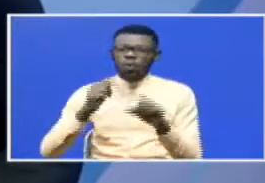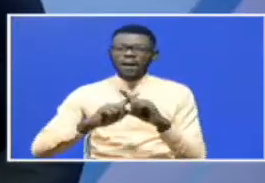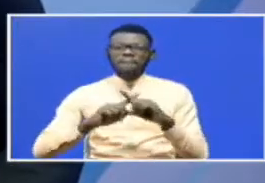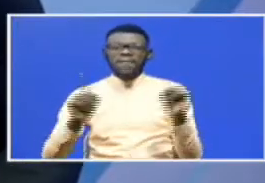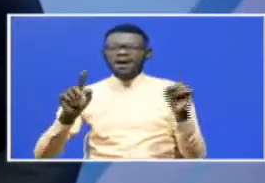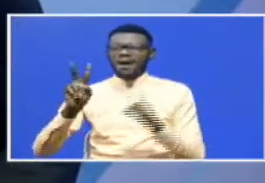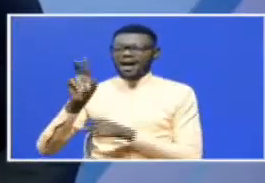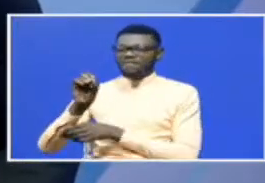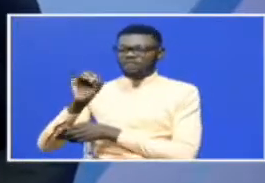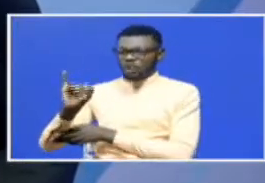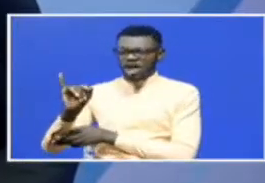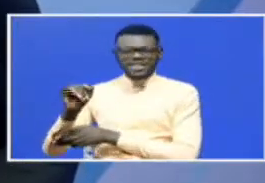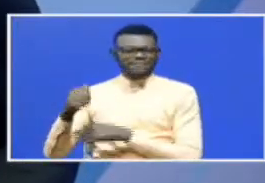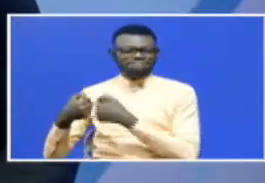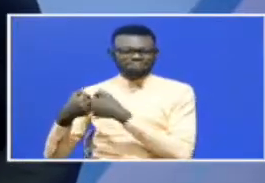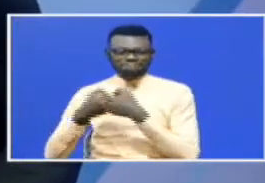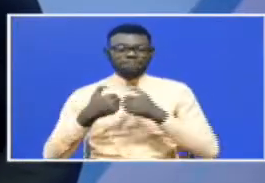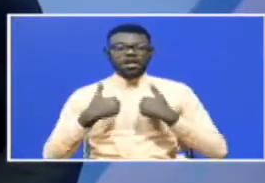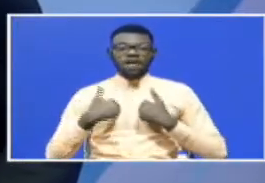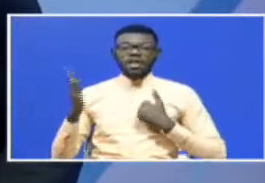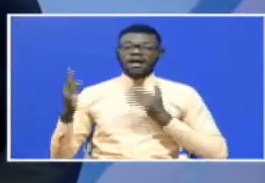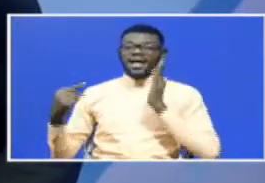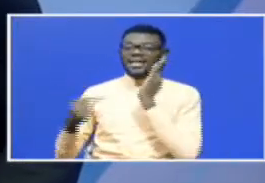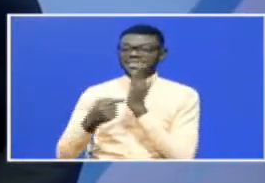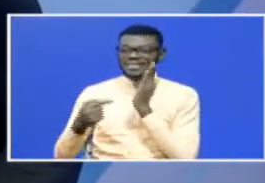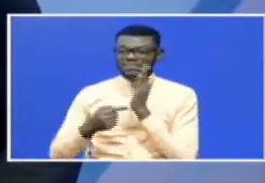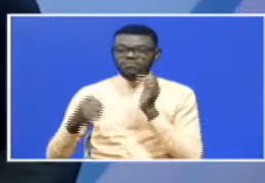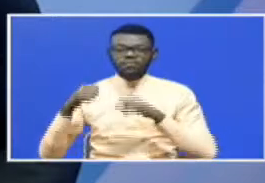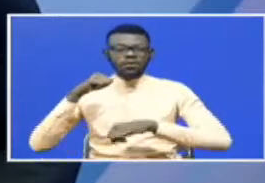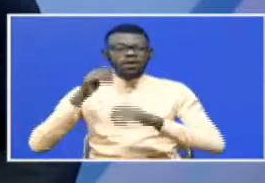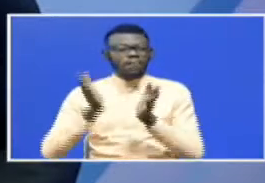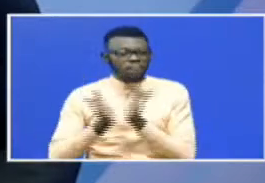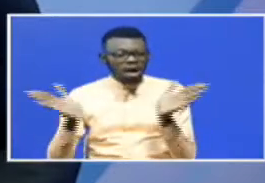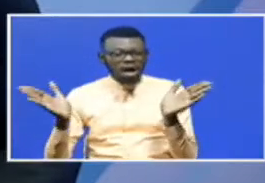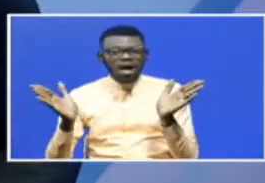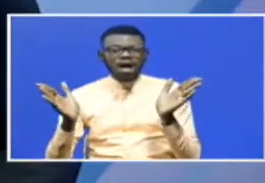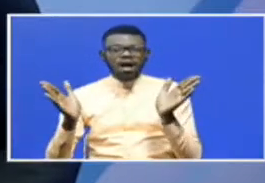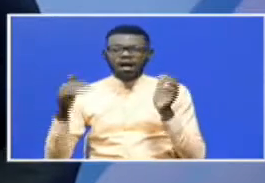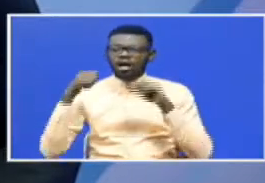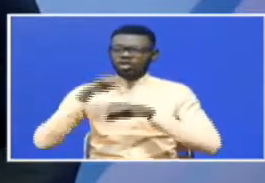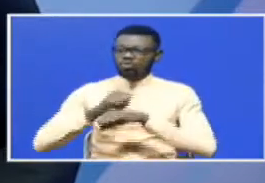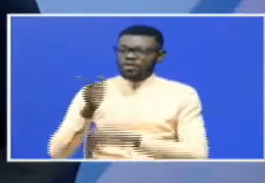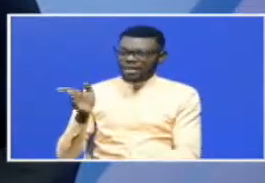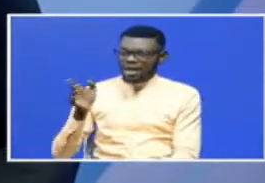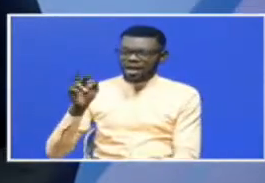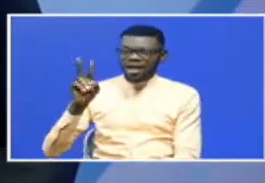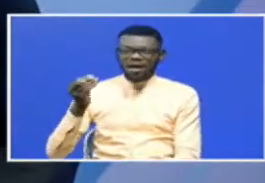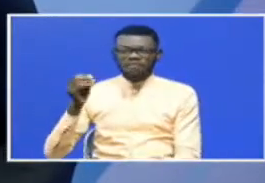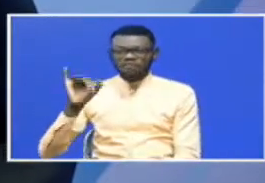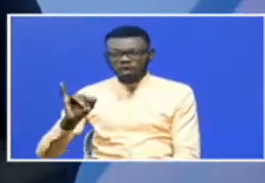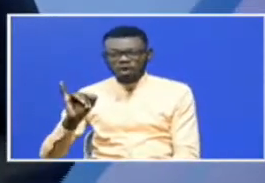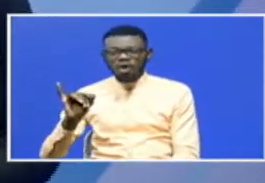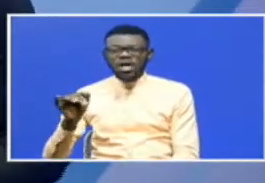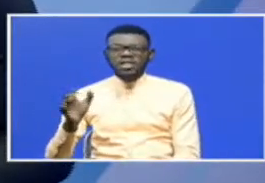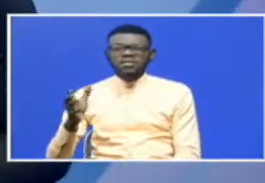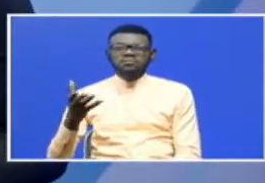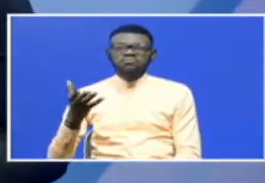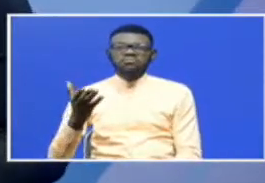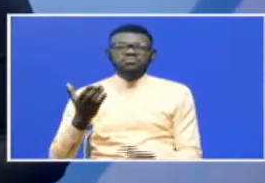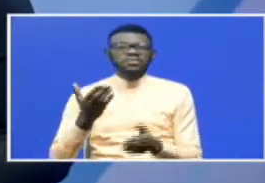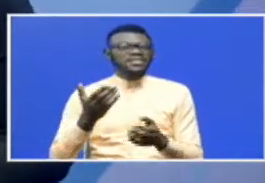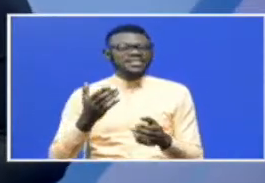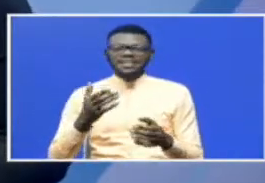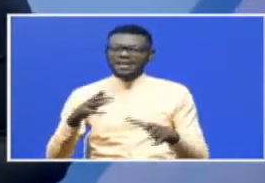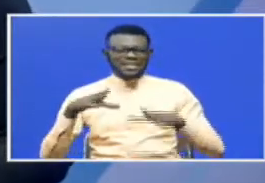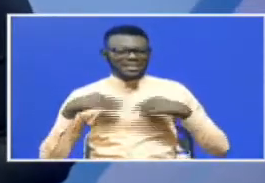huko Voi katika kaunti ya Taita Taveta, baada ya shule ya umma ya mjini Voi kataa baadhi ya watoto hadi mzazi awalipie